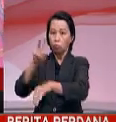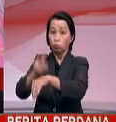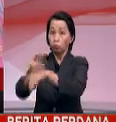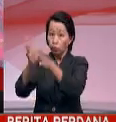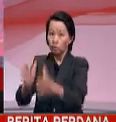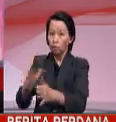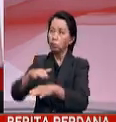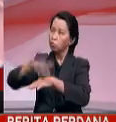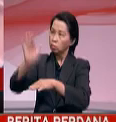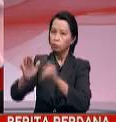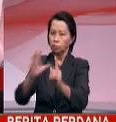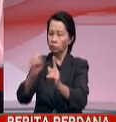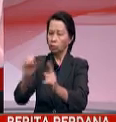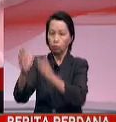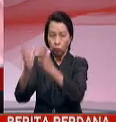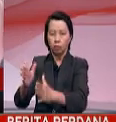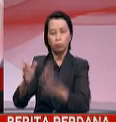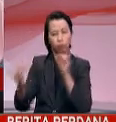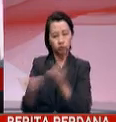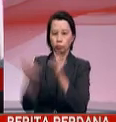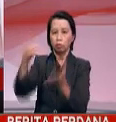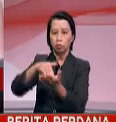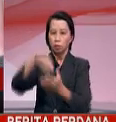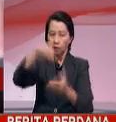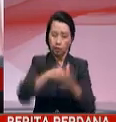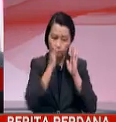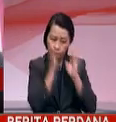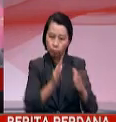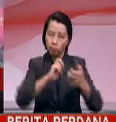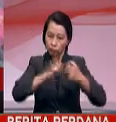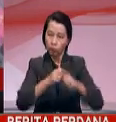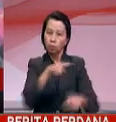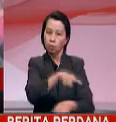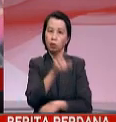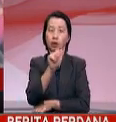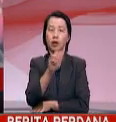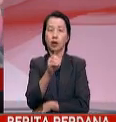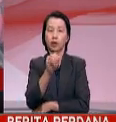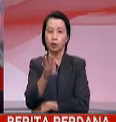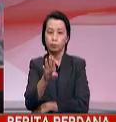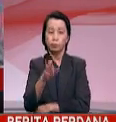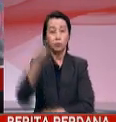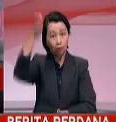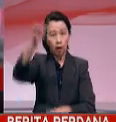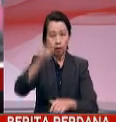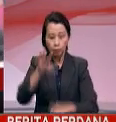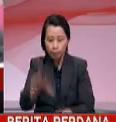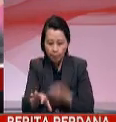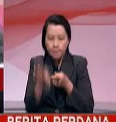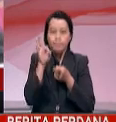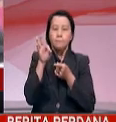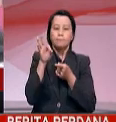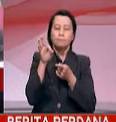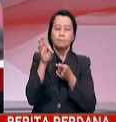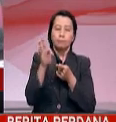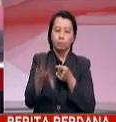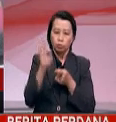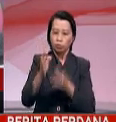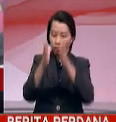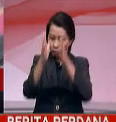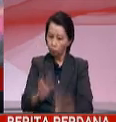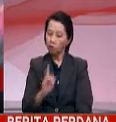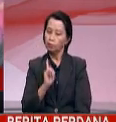ada dalam 100 lebih witnesses and to look into the matter. So jadi kita harap akan dapat penemuan lah pada